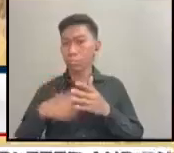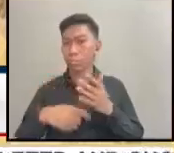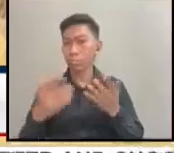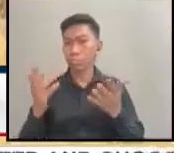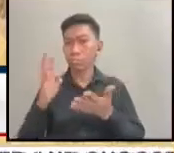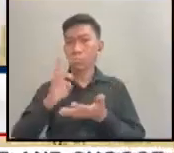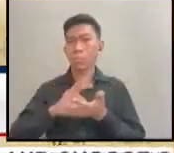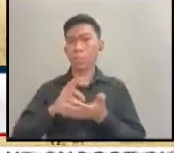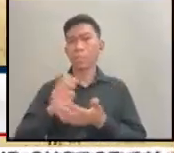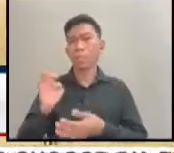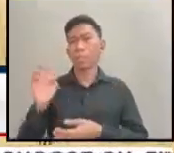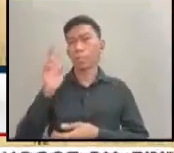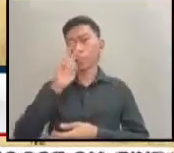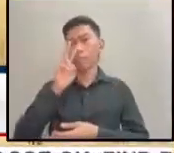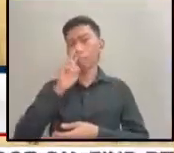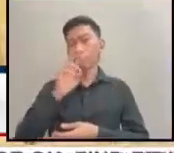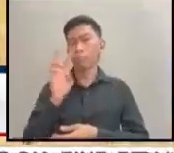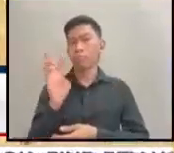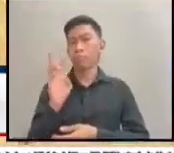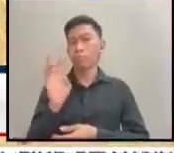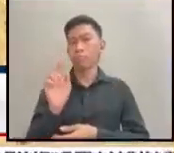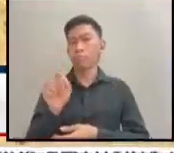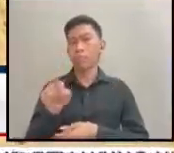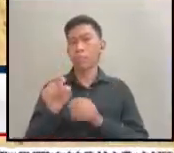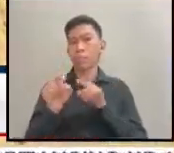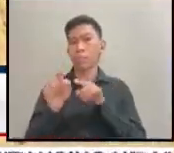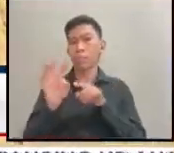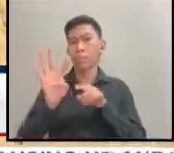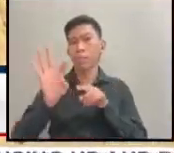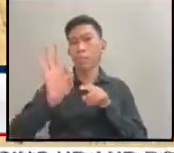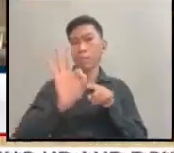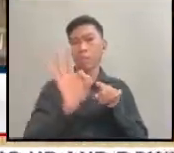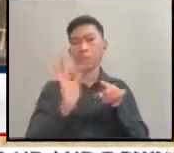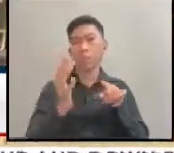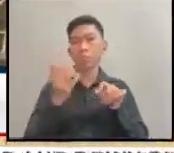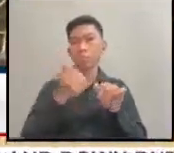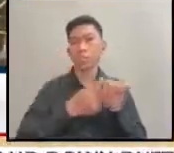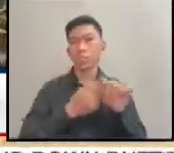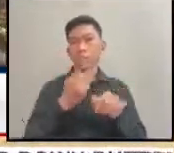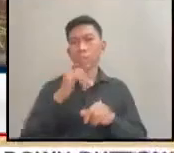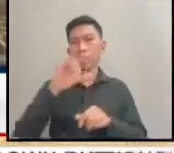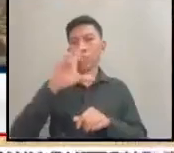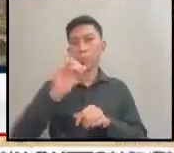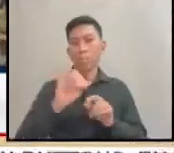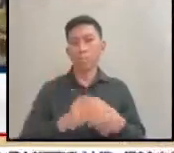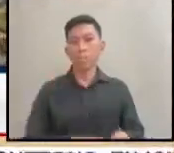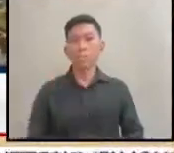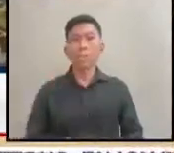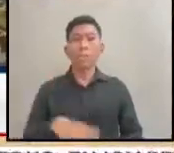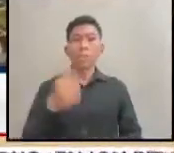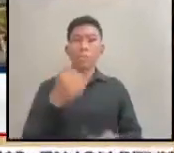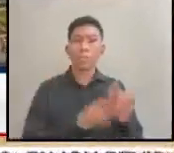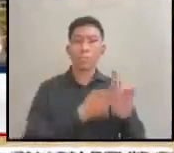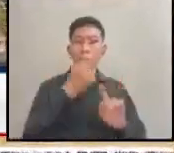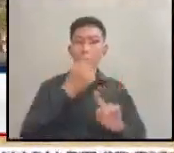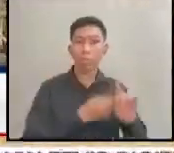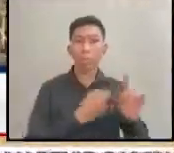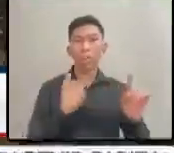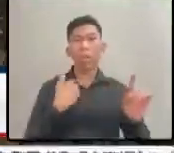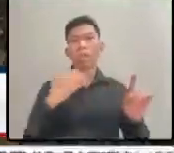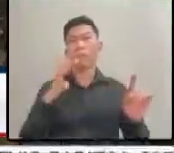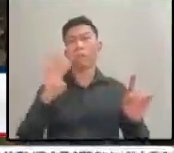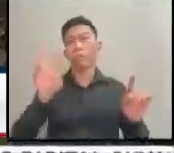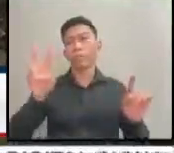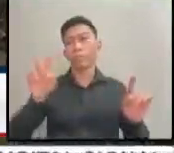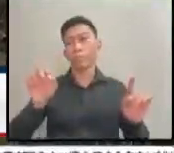halagang 16 pesos and 49 centavos kada kilo. Kada buwan, tumataas ng 2.1% ang